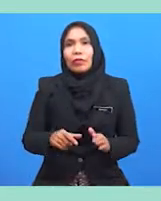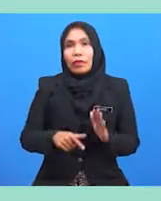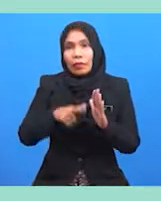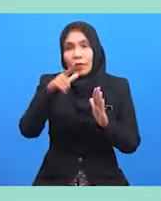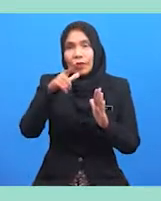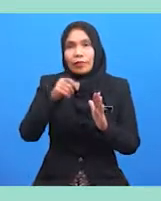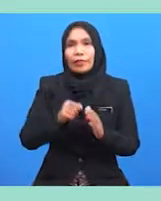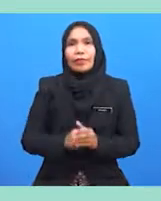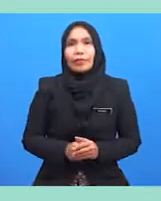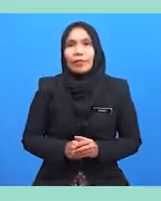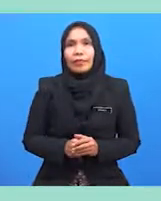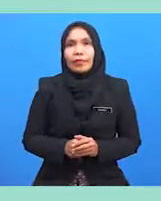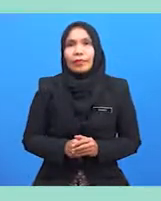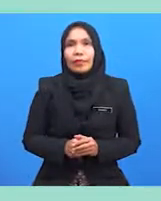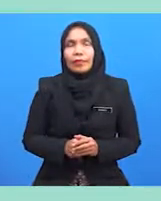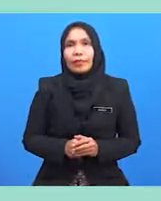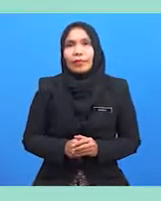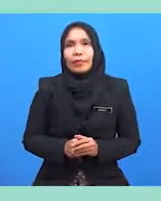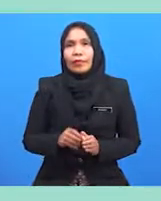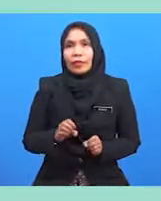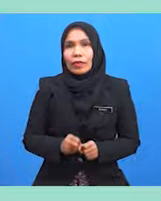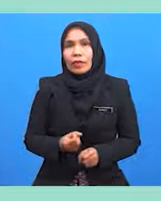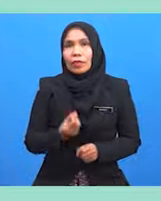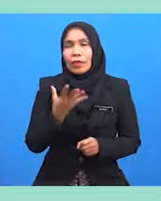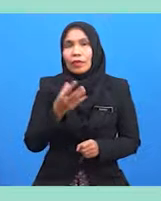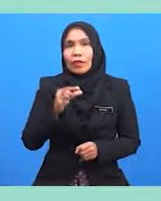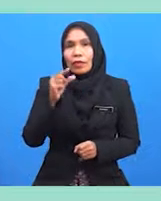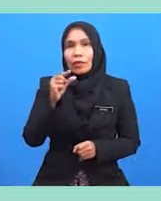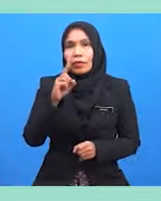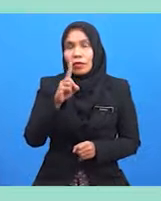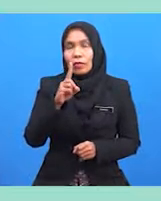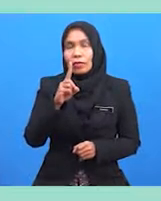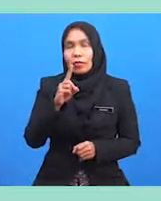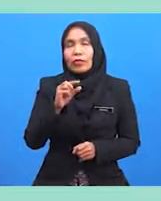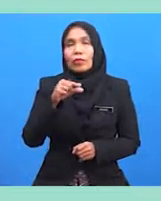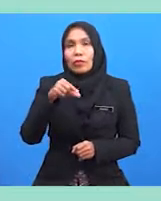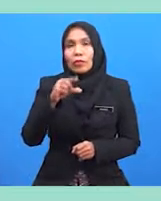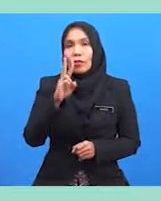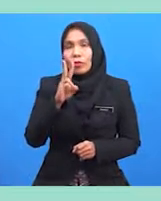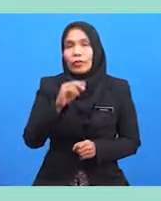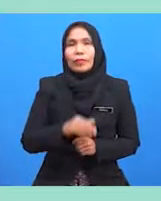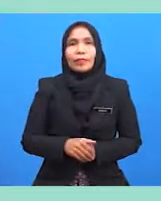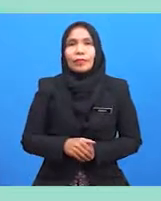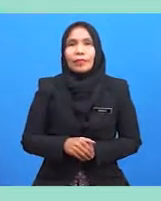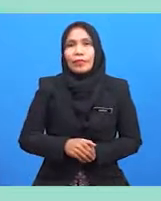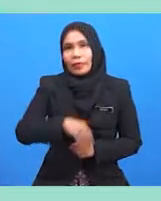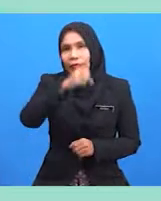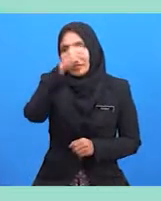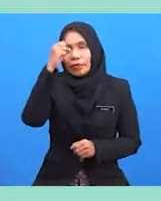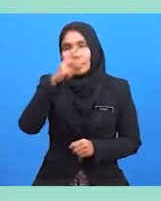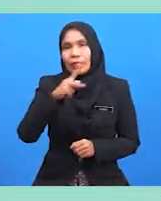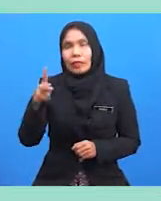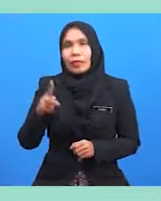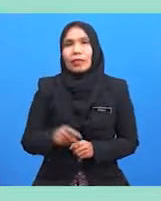USD sebanyak Q1 Q2 menyebabkan kadar pertukaran